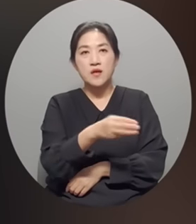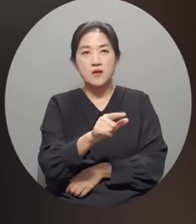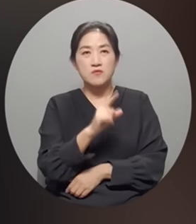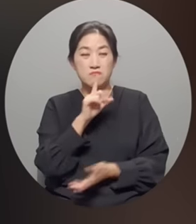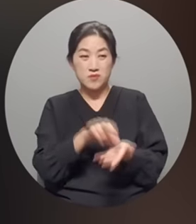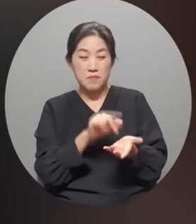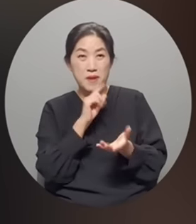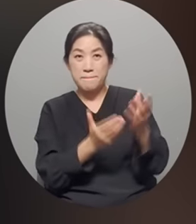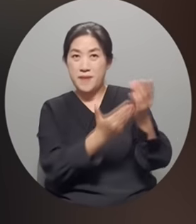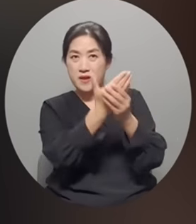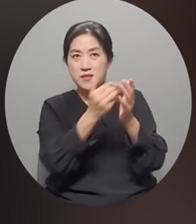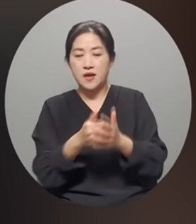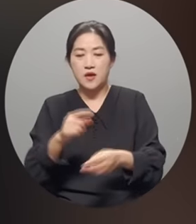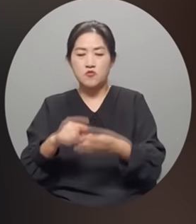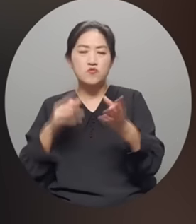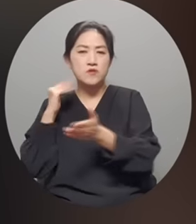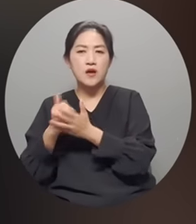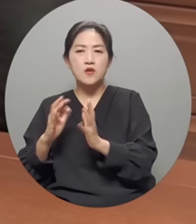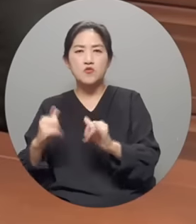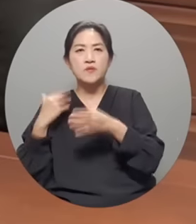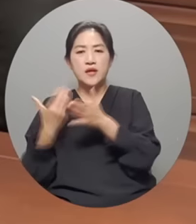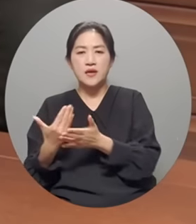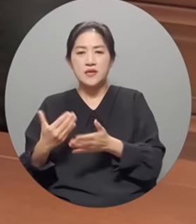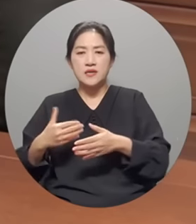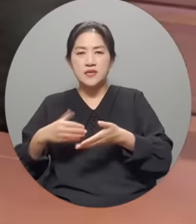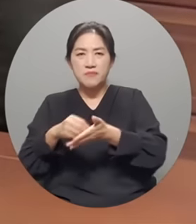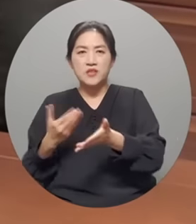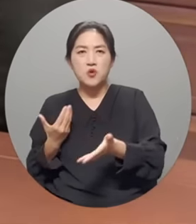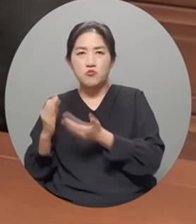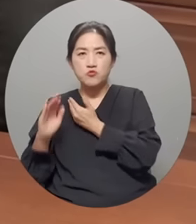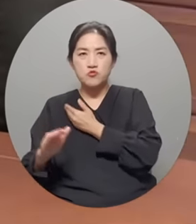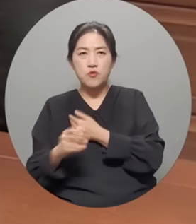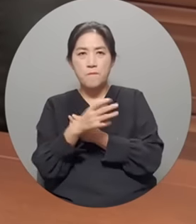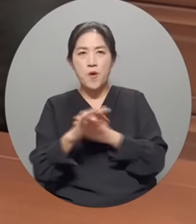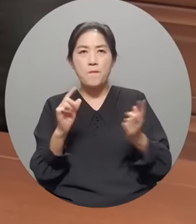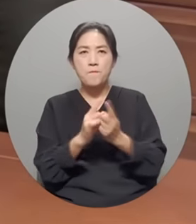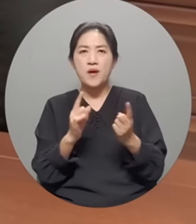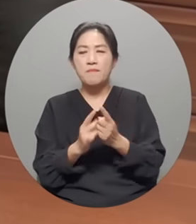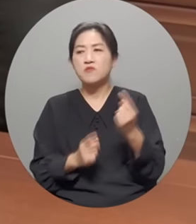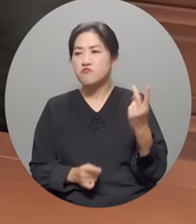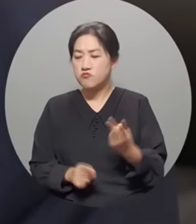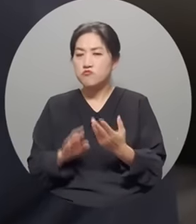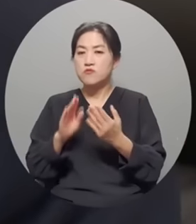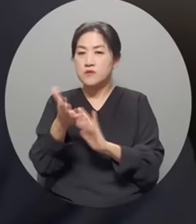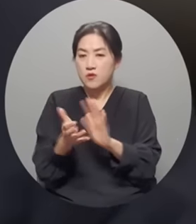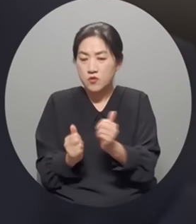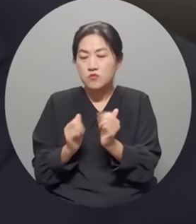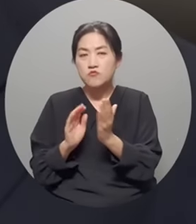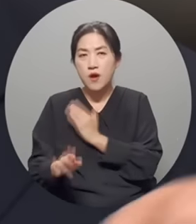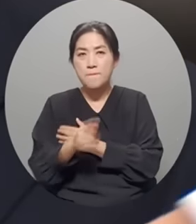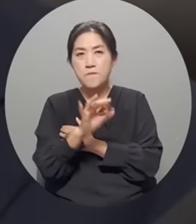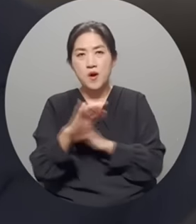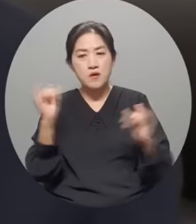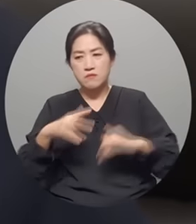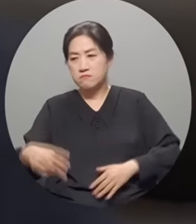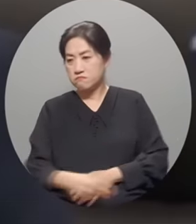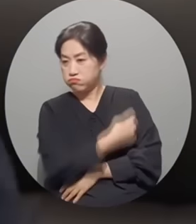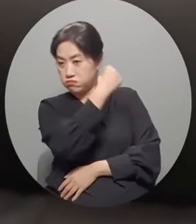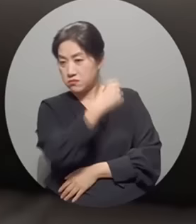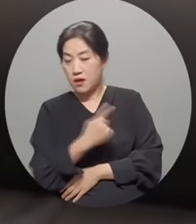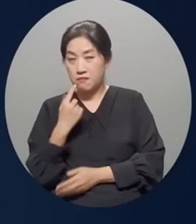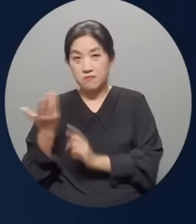불거지자 윤 대통령은 국민의힘 입당 전후 명 씨와 두 차례 만났고 경선 이후 명 씨와 연락을 끊었다고